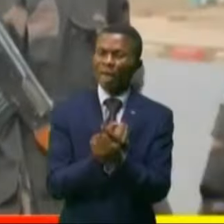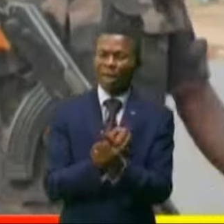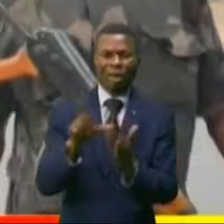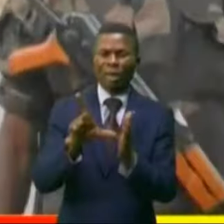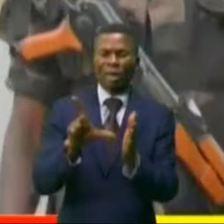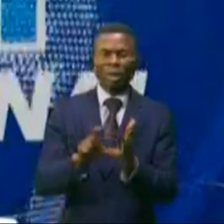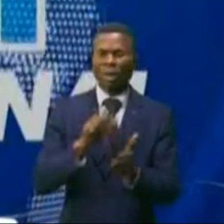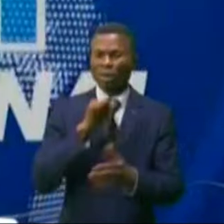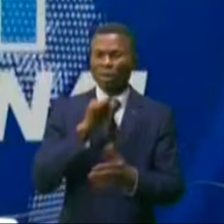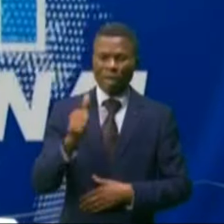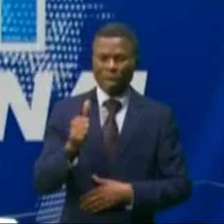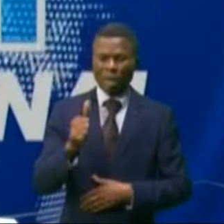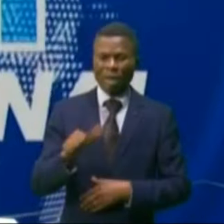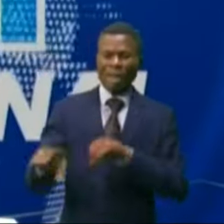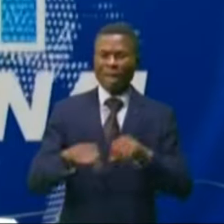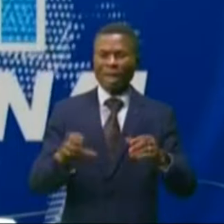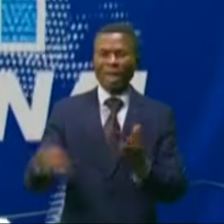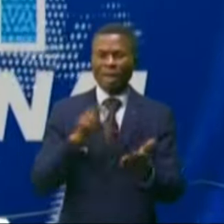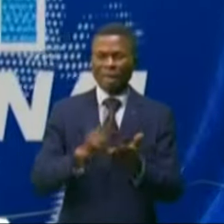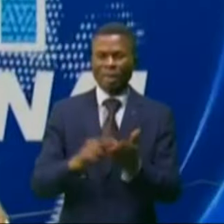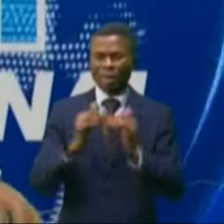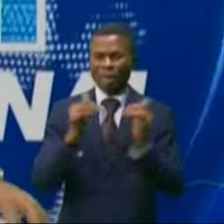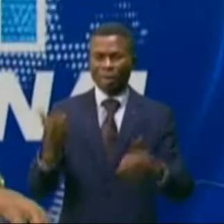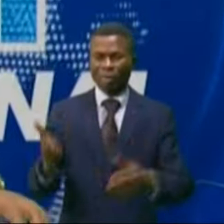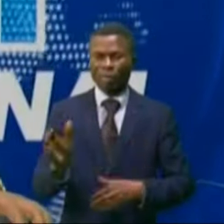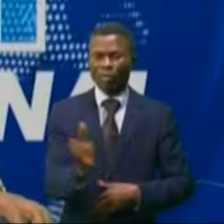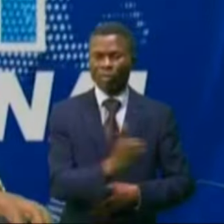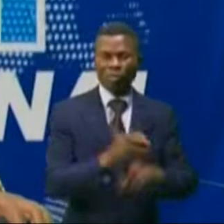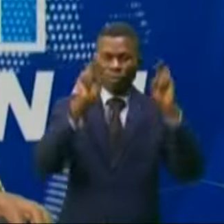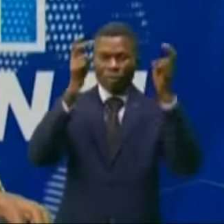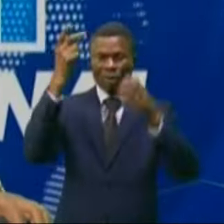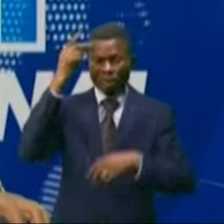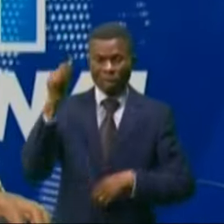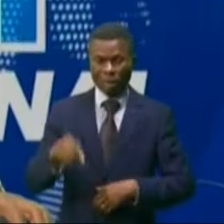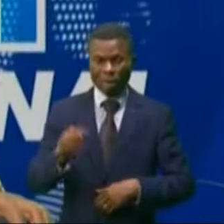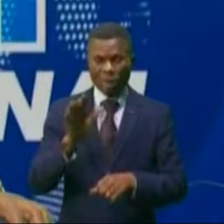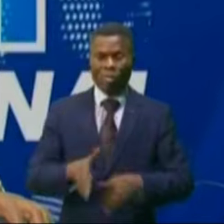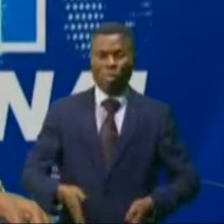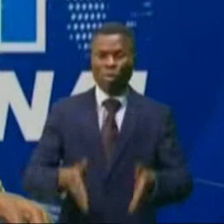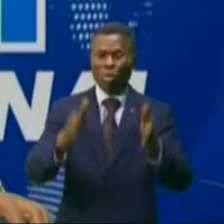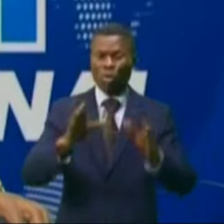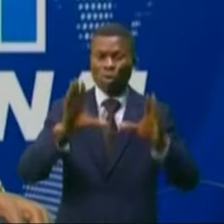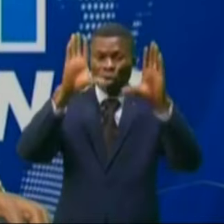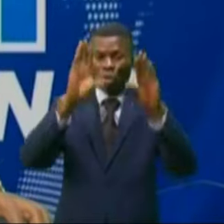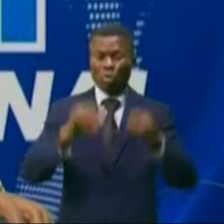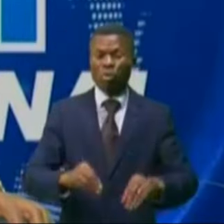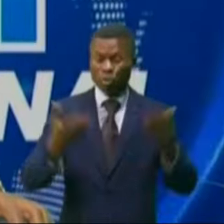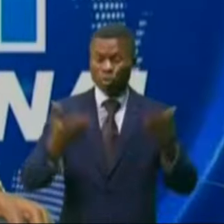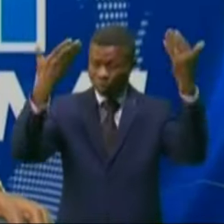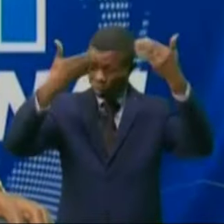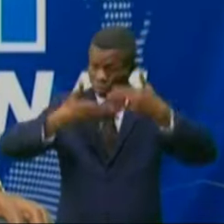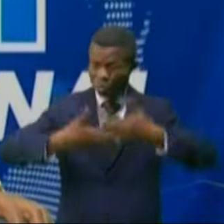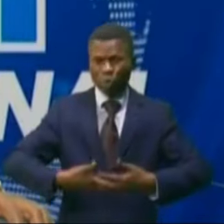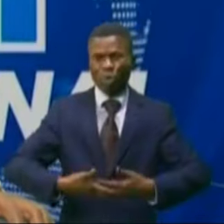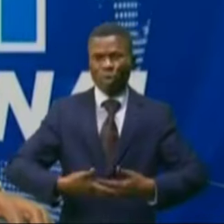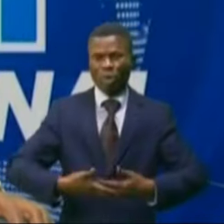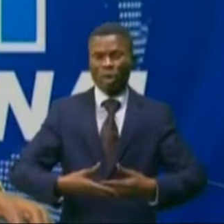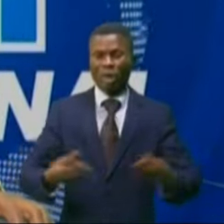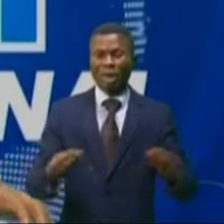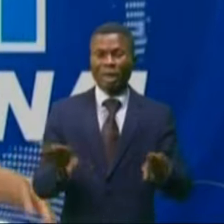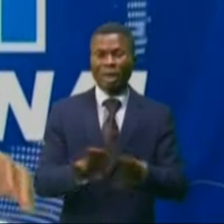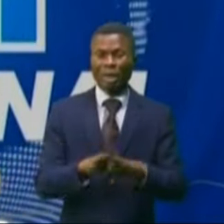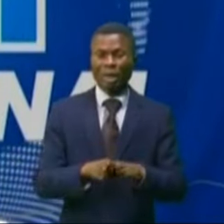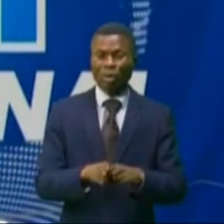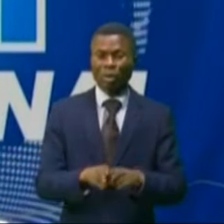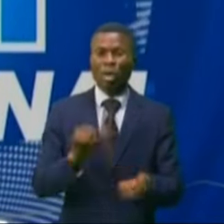les actes de paix. Dans la ville de Kinshasa, plusieurs artères ne sont pas éclairées la nuit, ce qui serait à la base